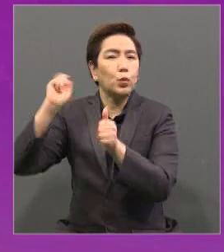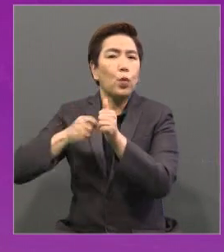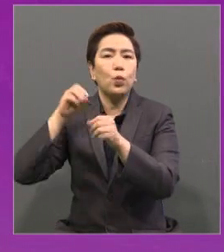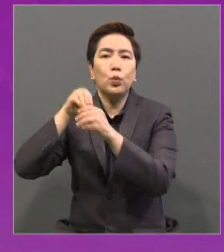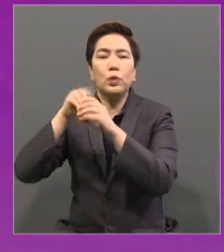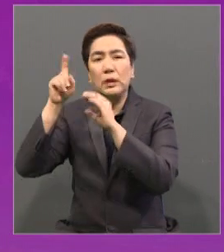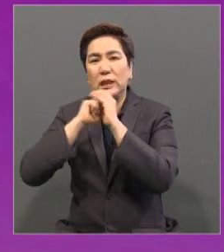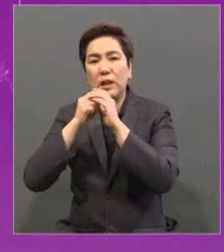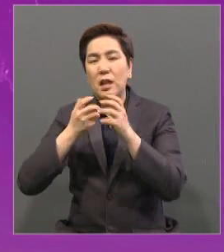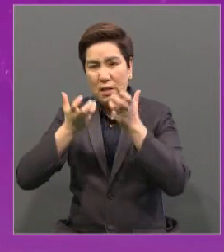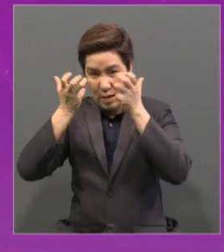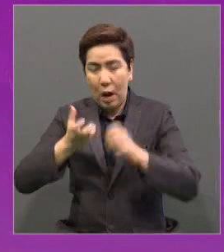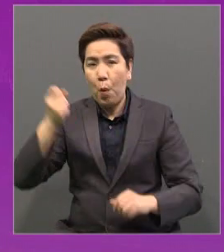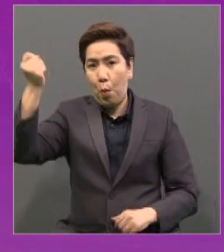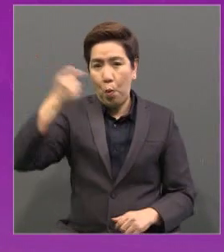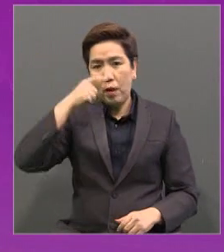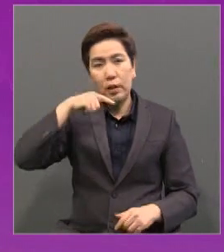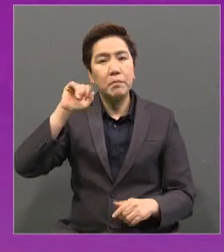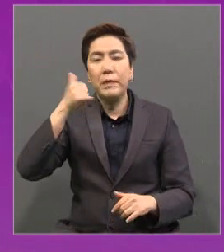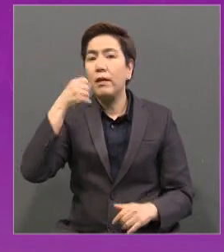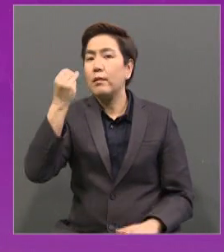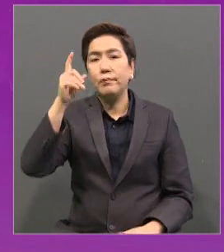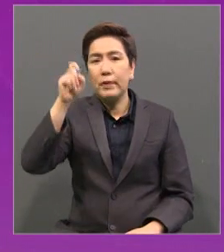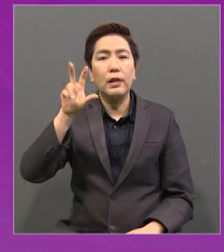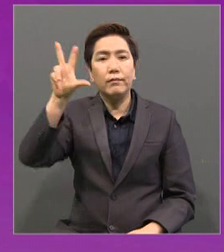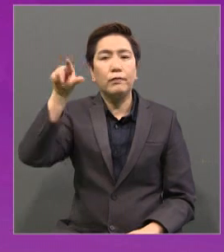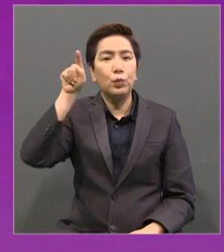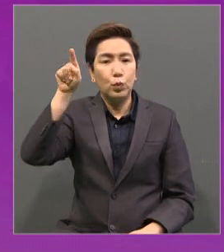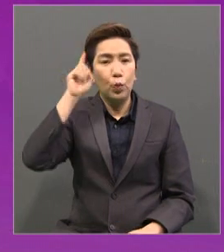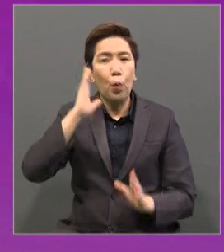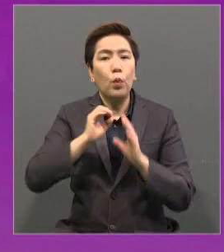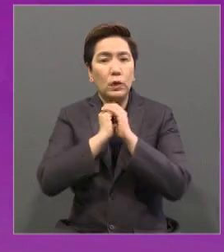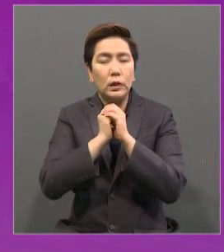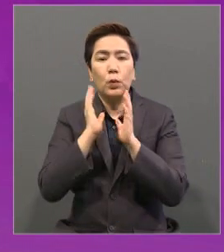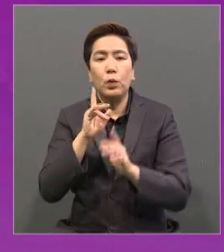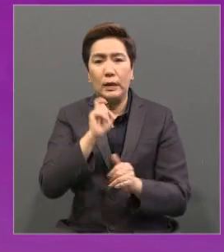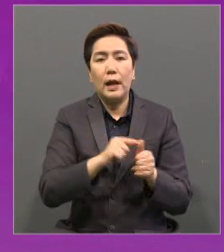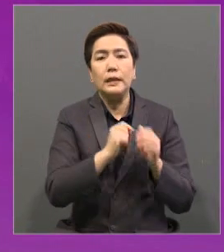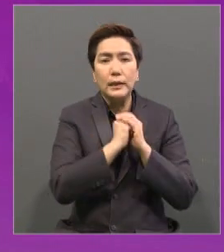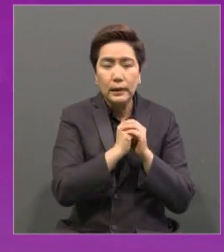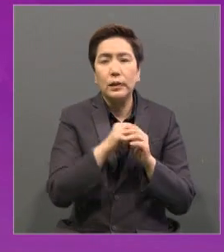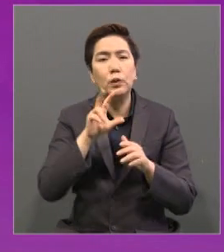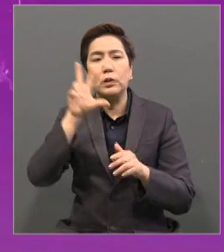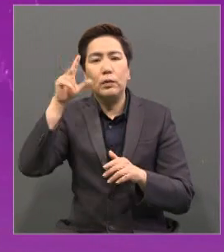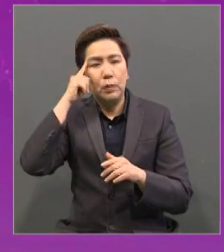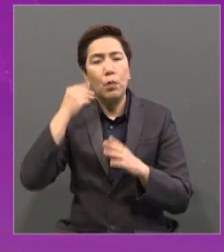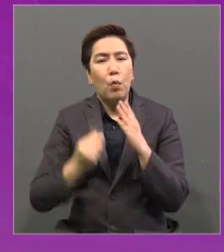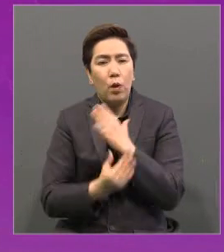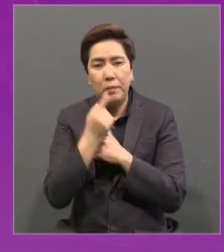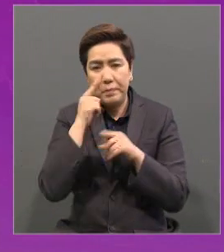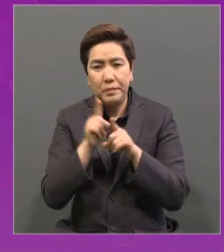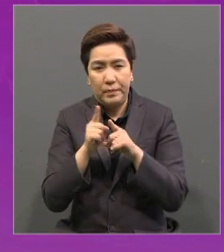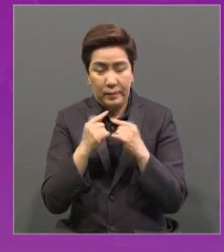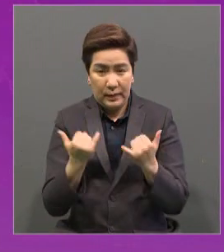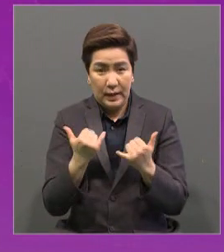ะอัตราโทษก็สูงกว่าถึงประหารชีวิตเลยนะคะแล้วผู้ก่อเหตุก็เป็นคนจีนผู้เสียชีวิตก็เป็นคนจีนเพราะฉะนั้นมีแนวโน้มสูงแบบนั้นน